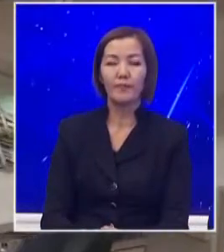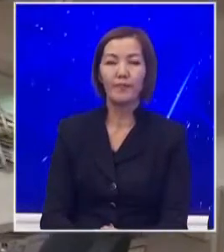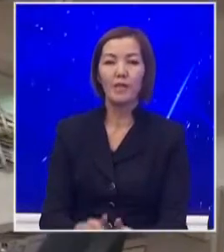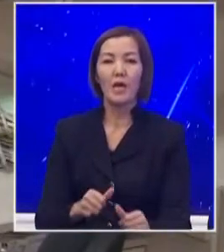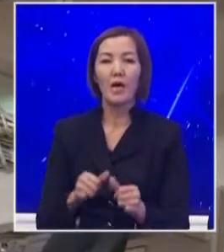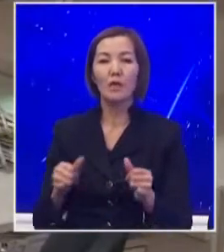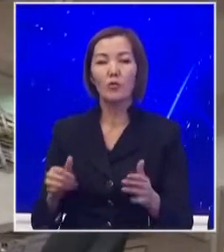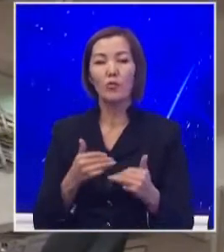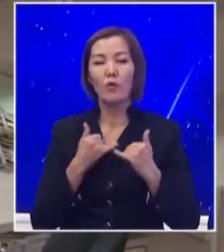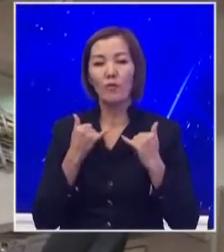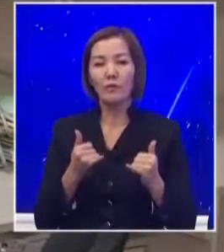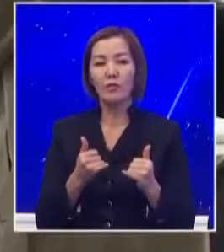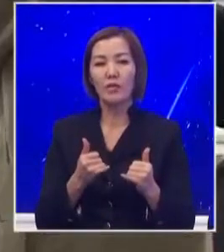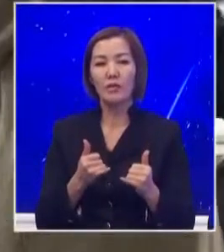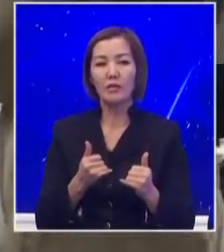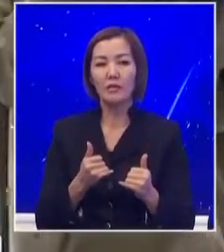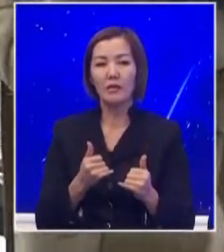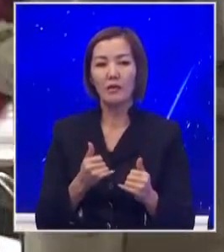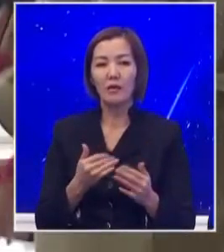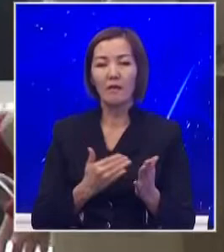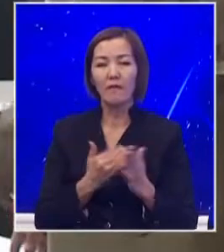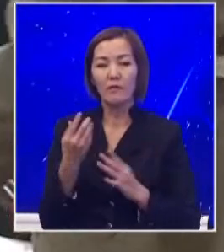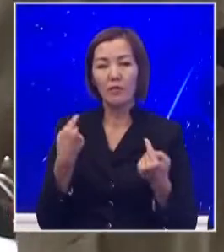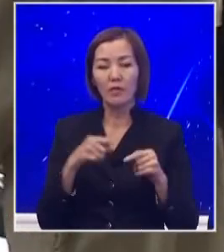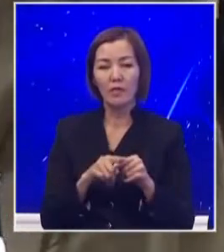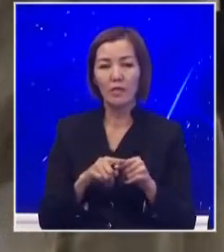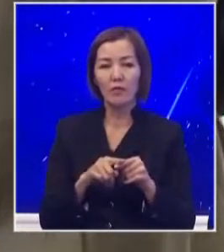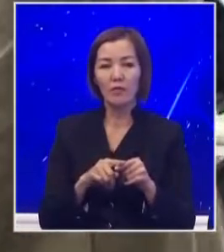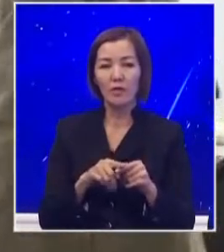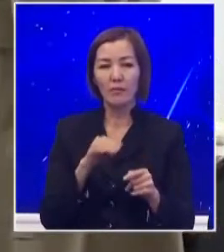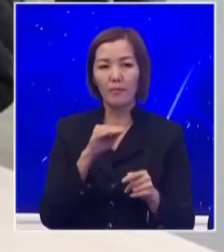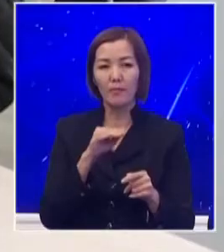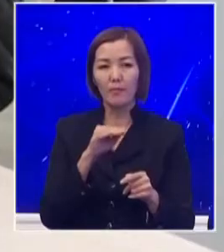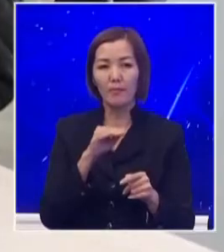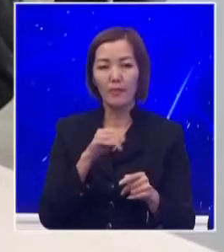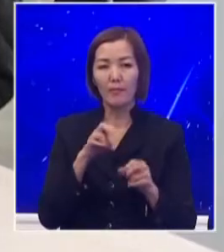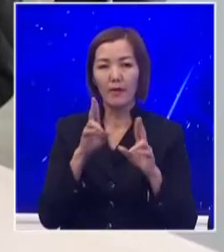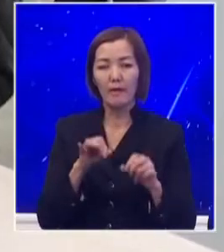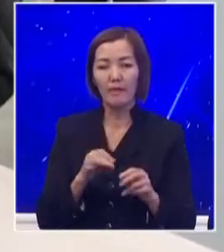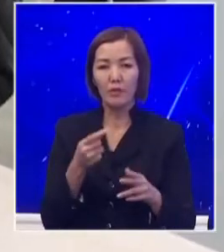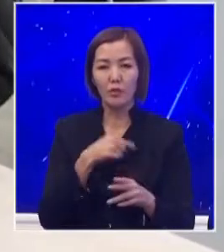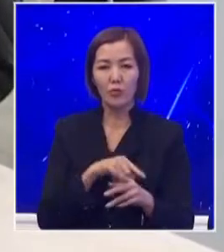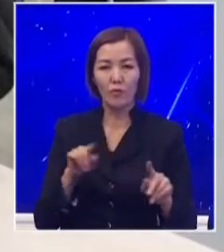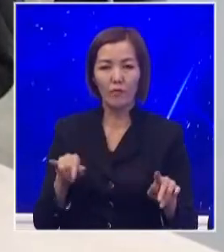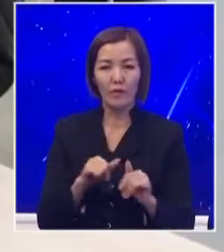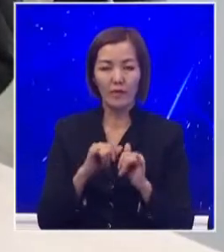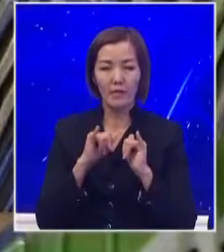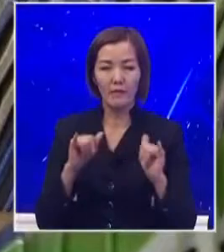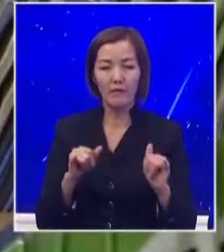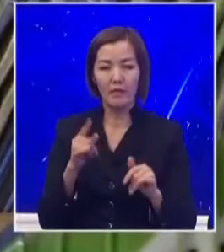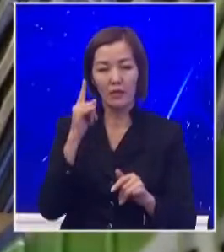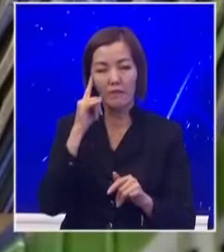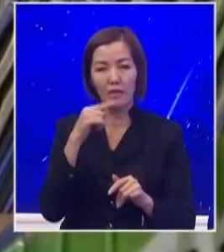Особое уважение к важной даже в век высоких технологий для человечества профессии – признак духовно развитого человека, считает